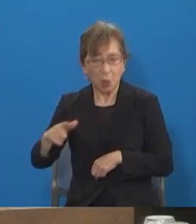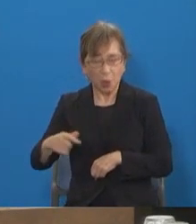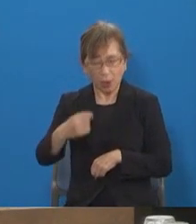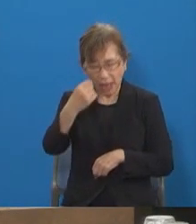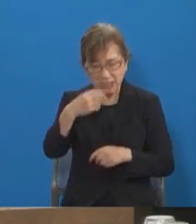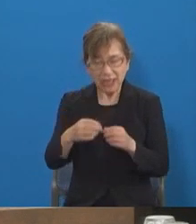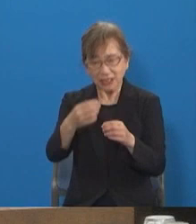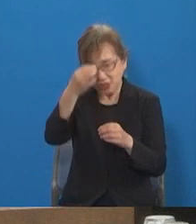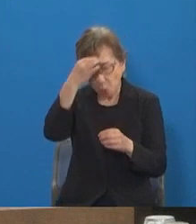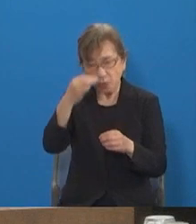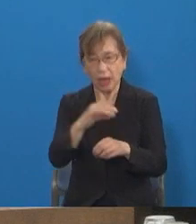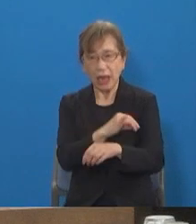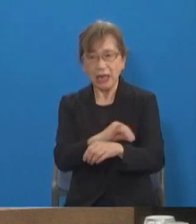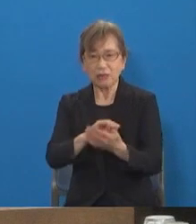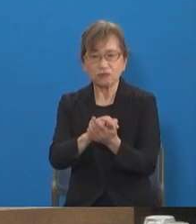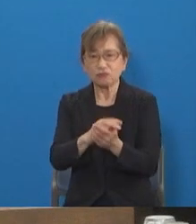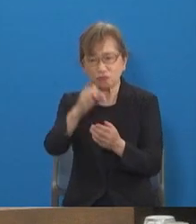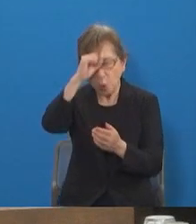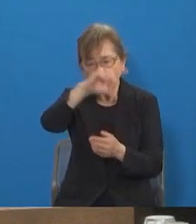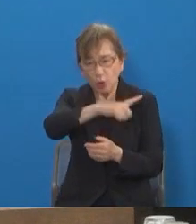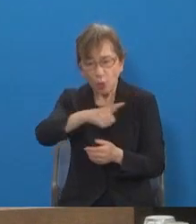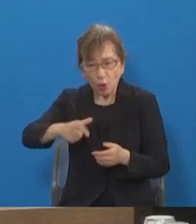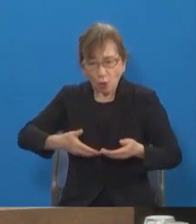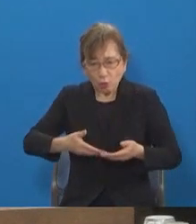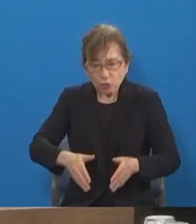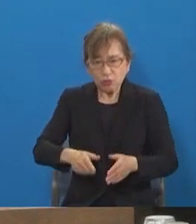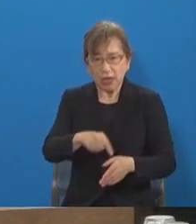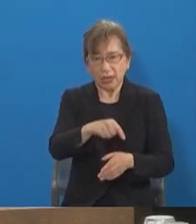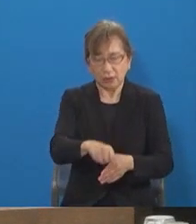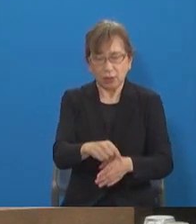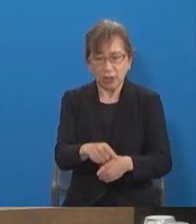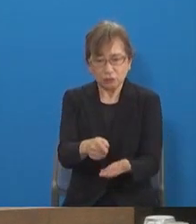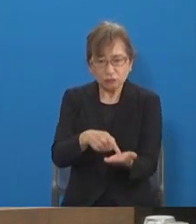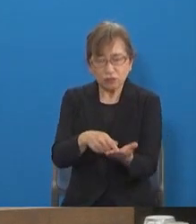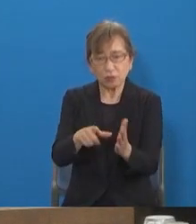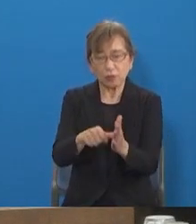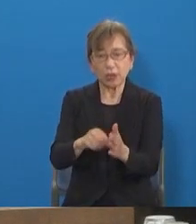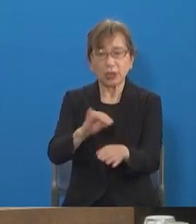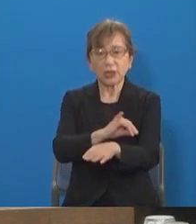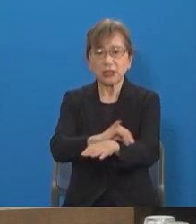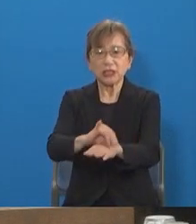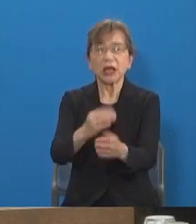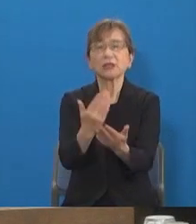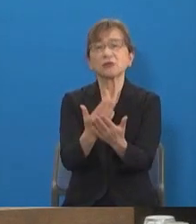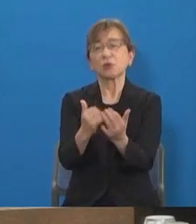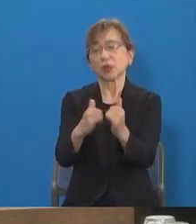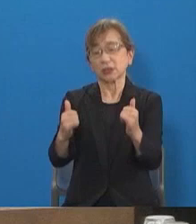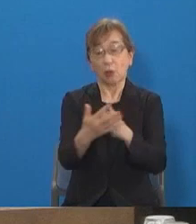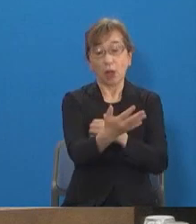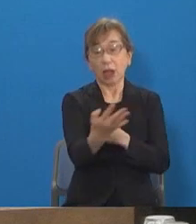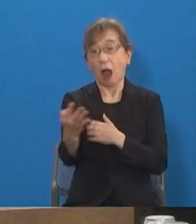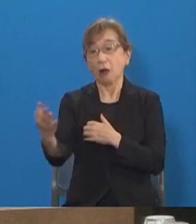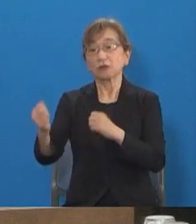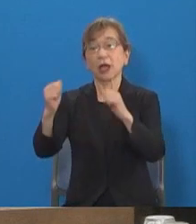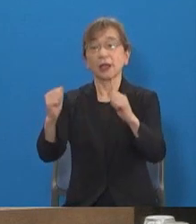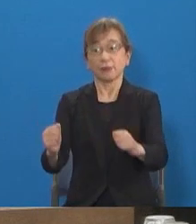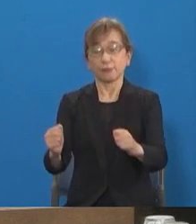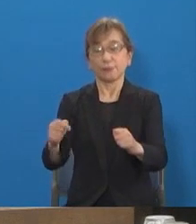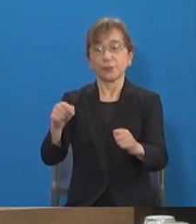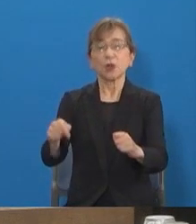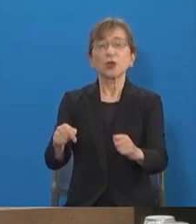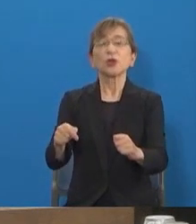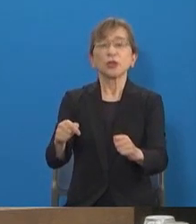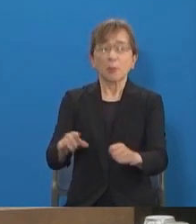症、血友病、手術、出産などで血液を必要とする方がたくさんおられる中、血液